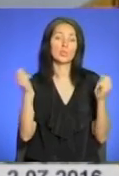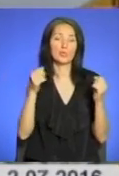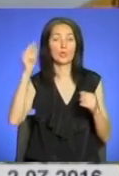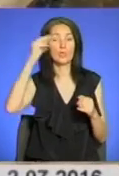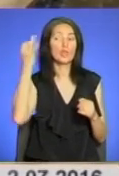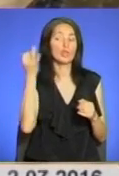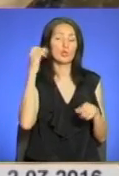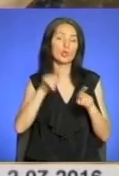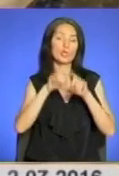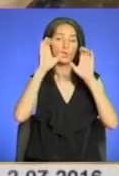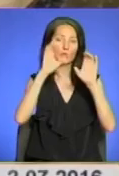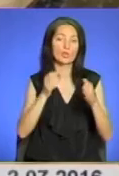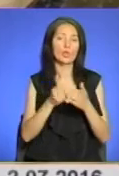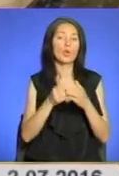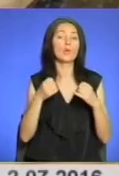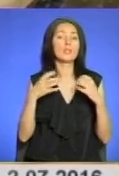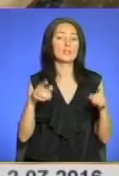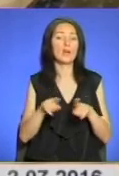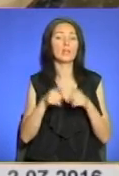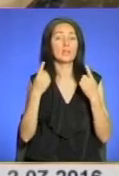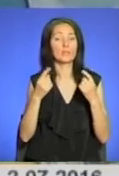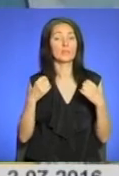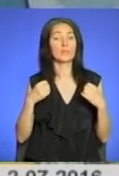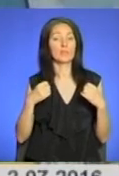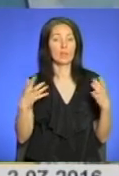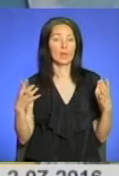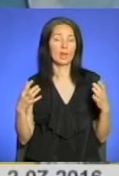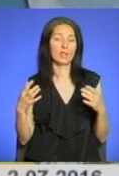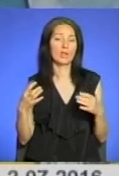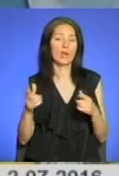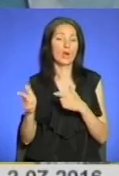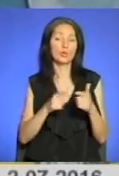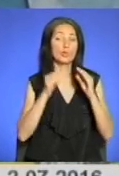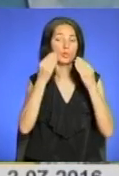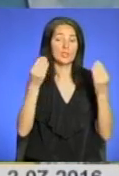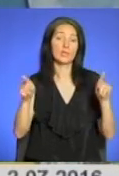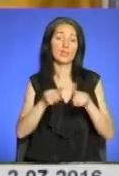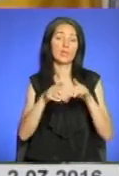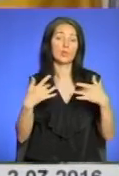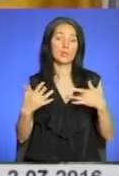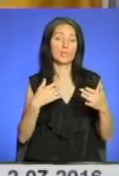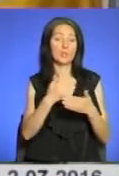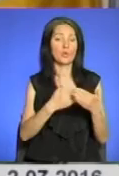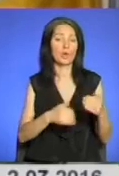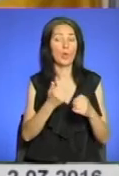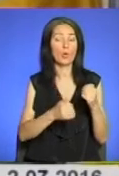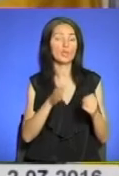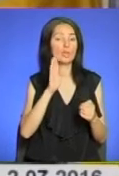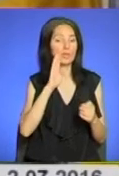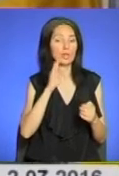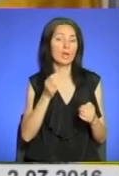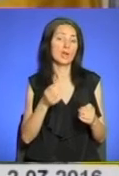законодавство до свята визначних дат готують виставки і навіть концерти програми кожна засуджена із бажанням вона